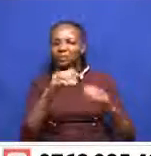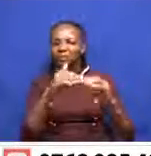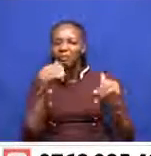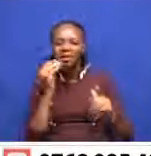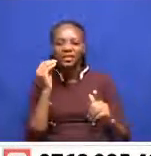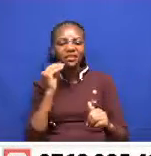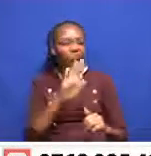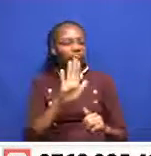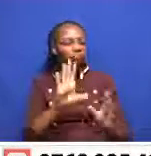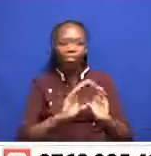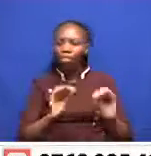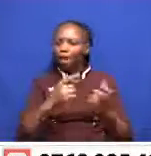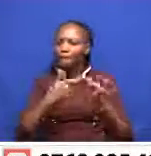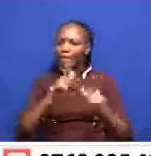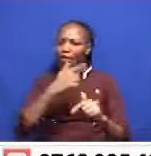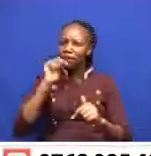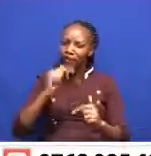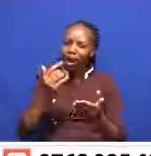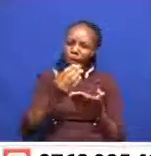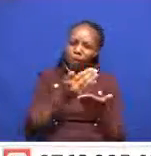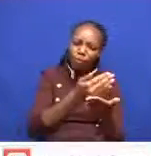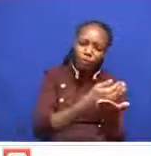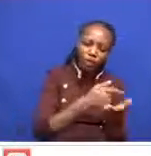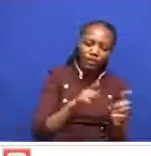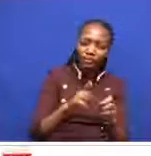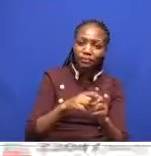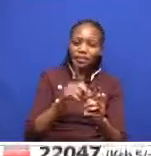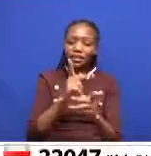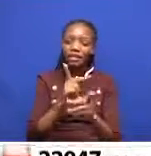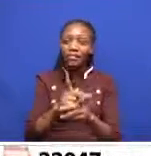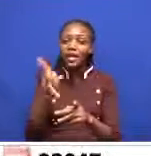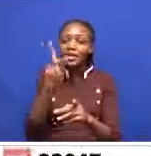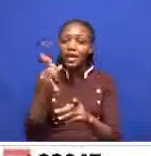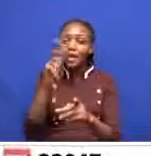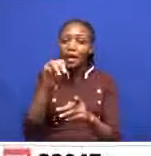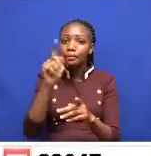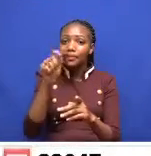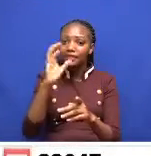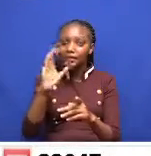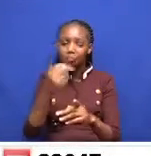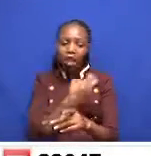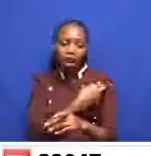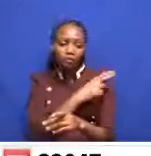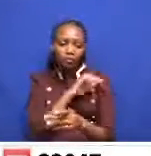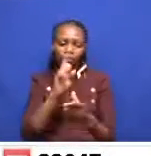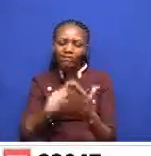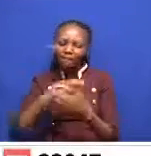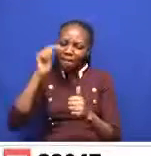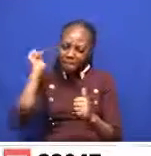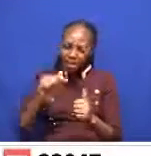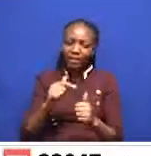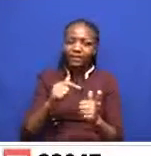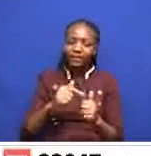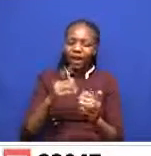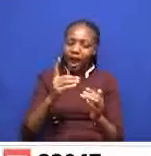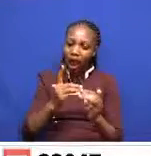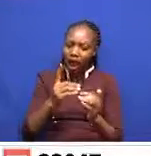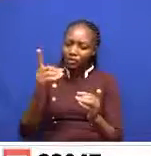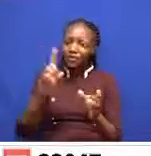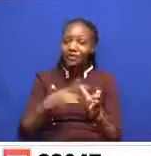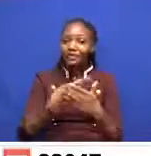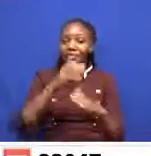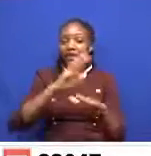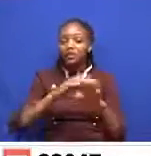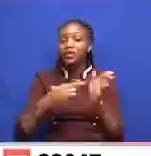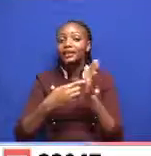yao. Wote tunakusanya na tunawapeleka KMTC Makindu, ile mandatory quarantine, ndio wawe mfano kwa